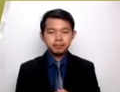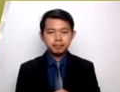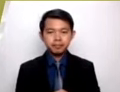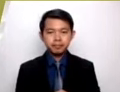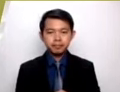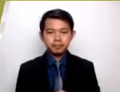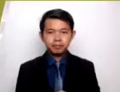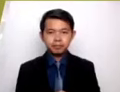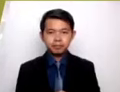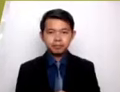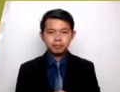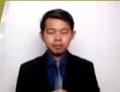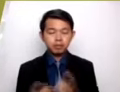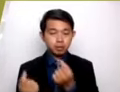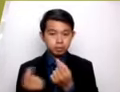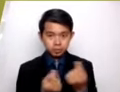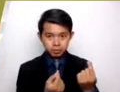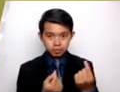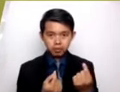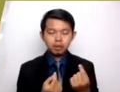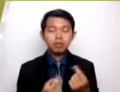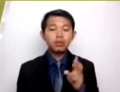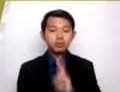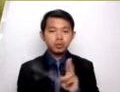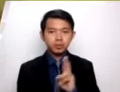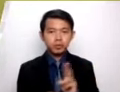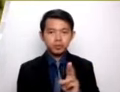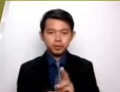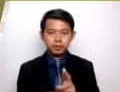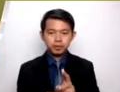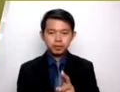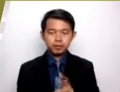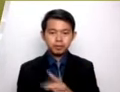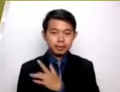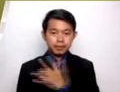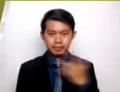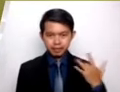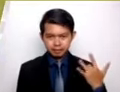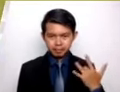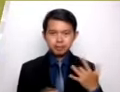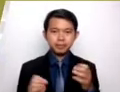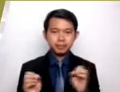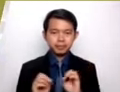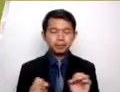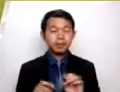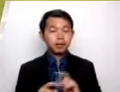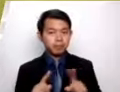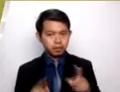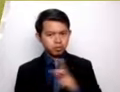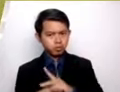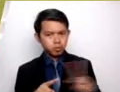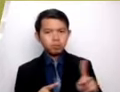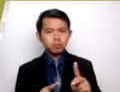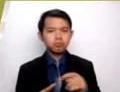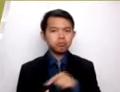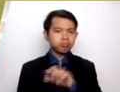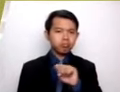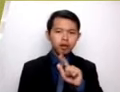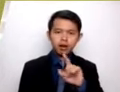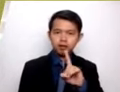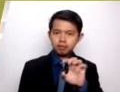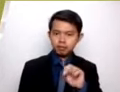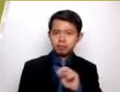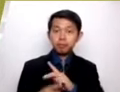talagang yung topless. Topless kami. Pinuri rin niya ang pagiging professional ni Alden. In fairness to